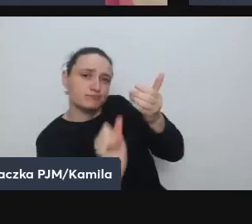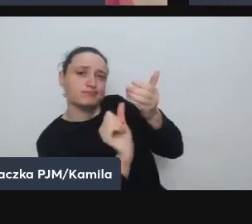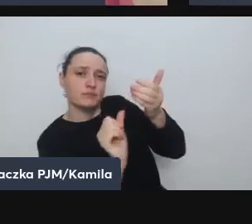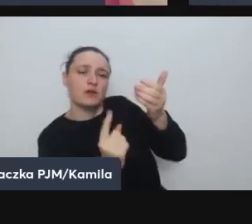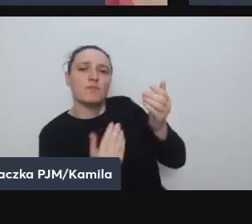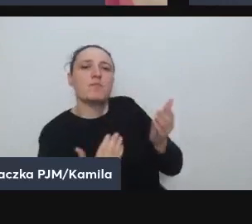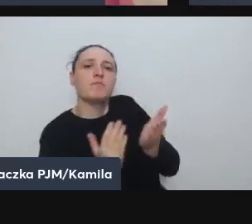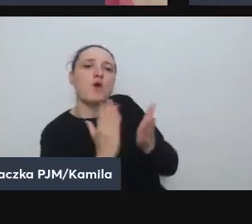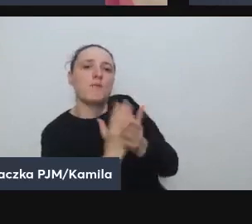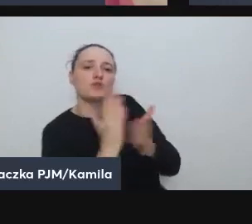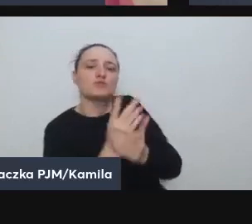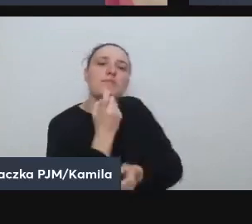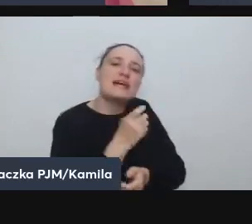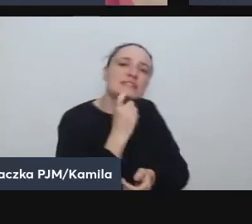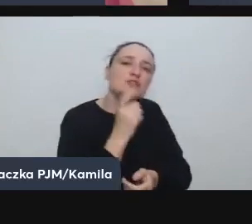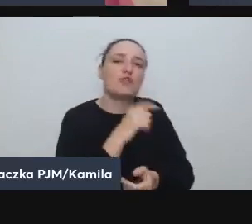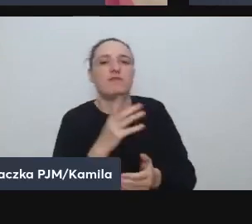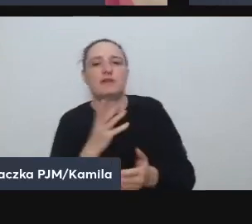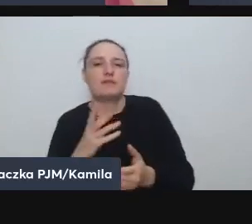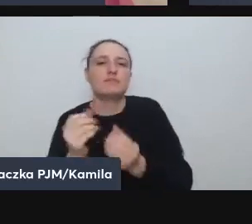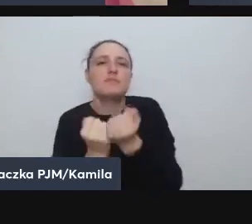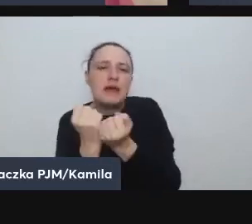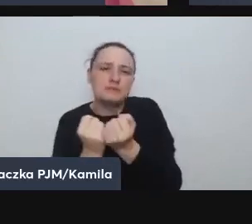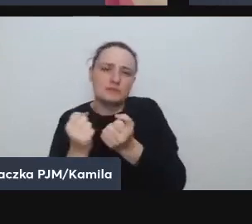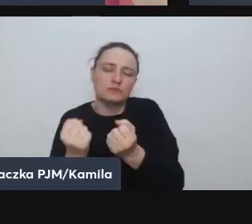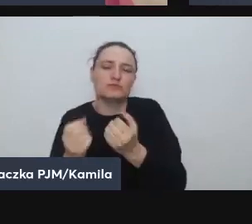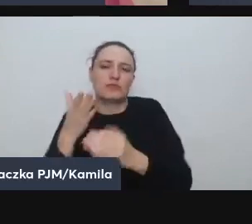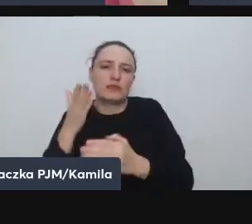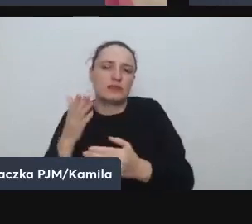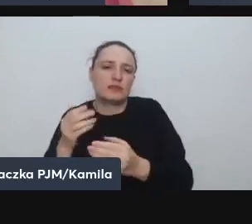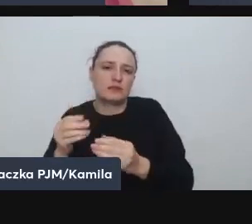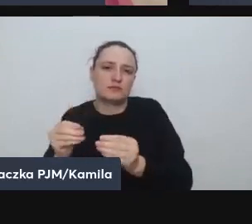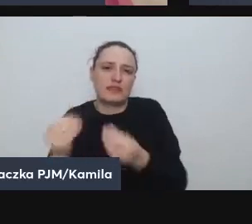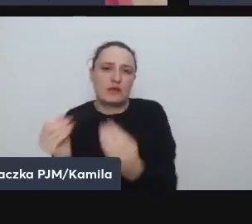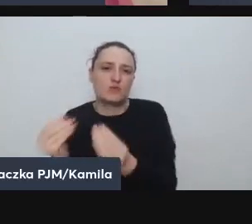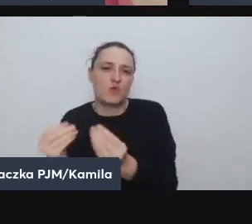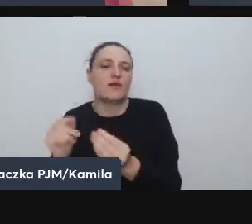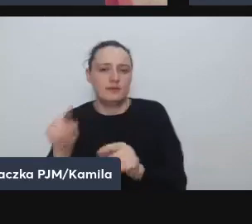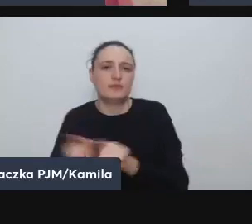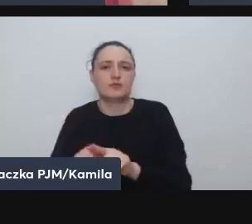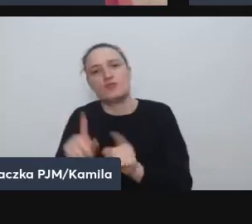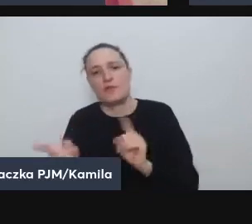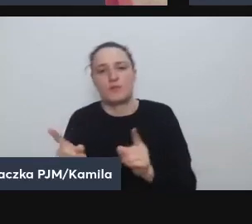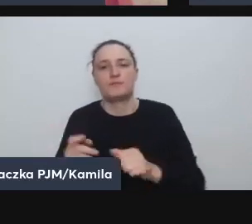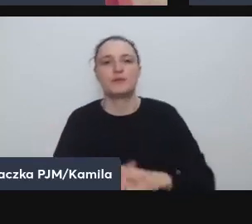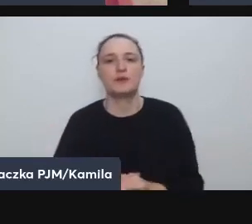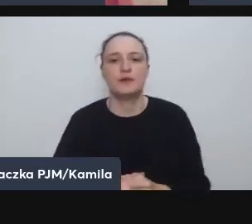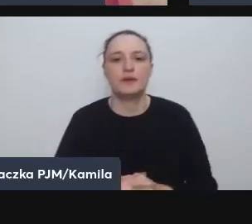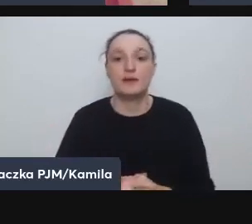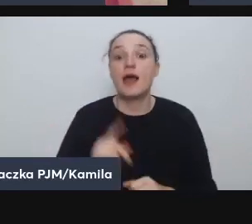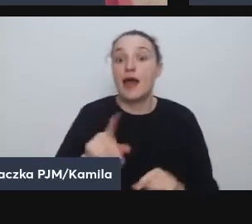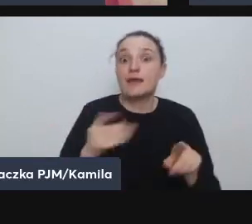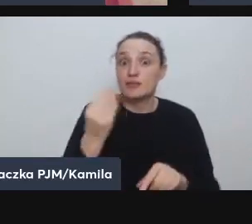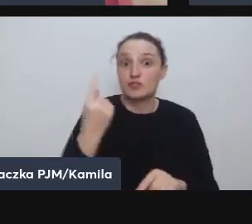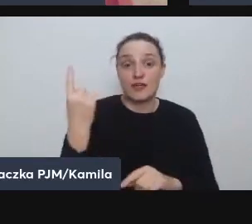plastikowy, więc jak najbardziej. Mam też ciekawostkę, tego jeszcze nie pokazywałam, w ogóle to niedawno do mnie przyszło, to